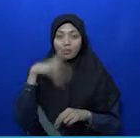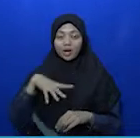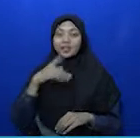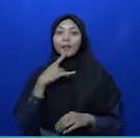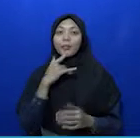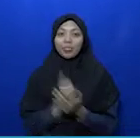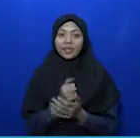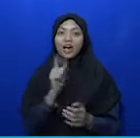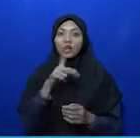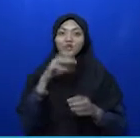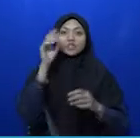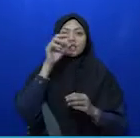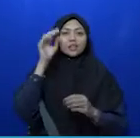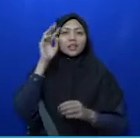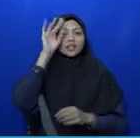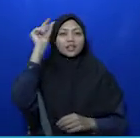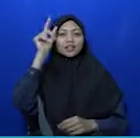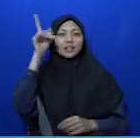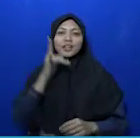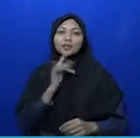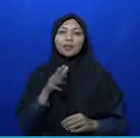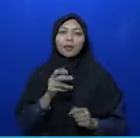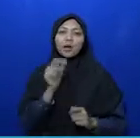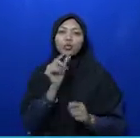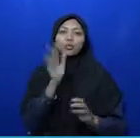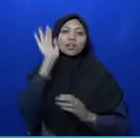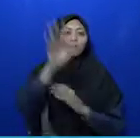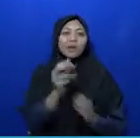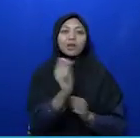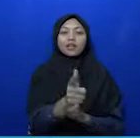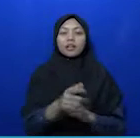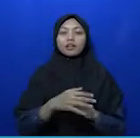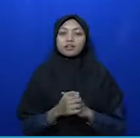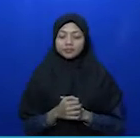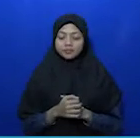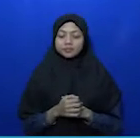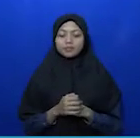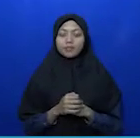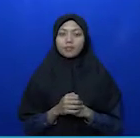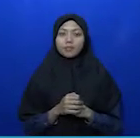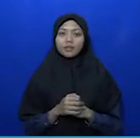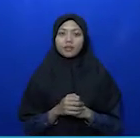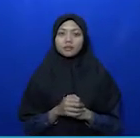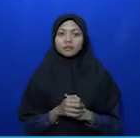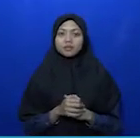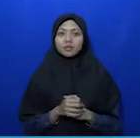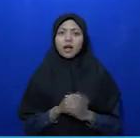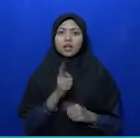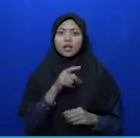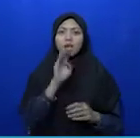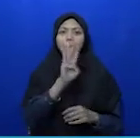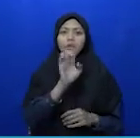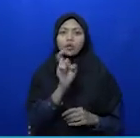dan IRR-nya. Nah saya menghitung payback value tadi gitu ya, dengan earning after tax yang seperti sekarang